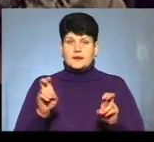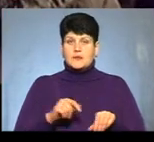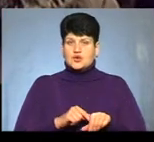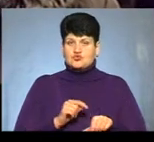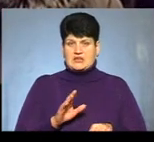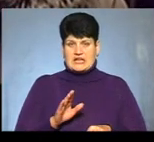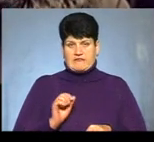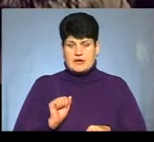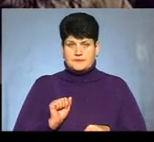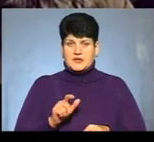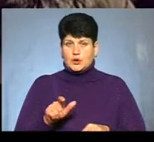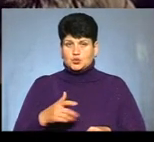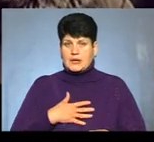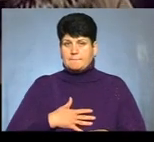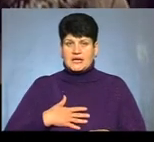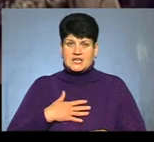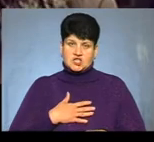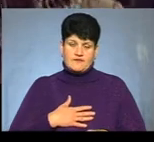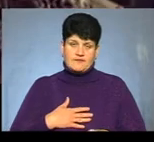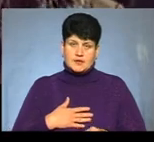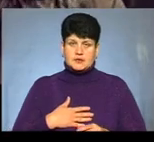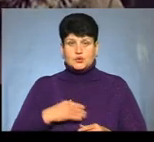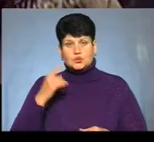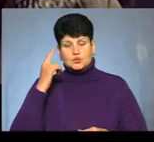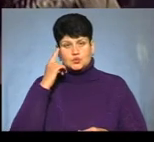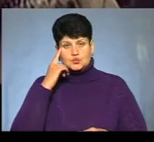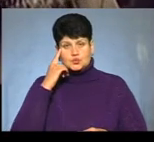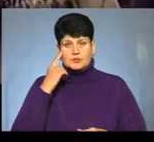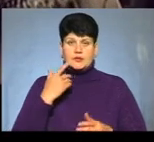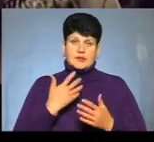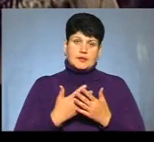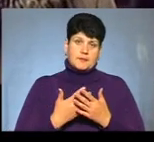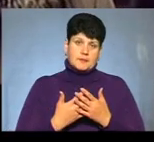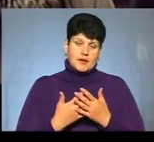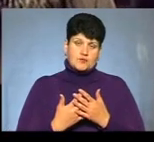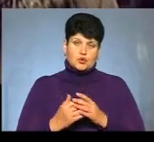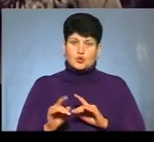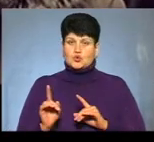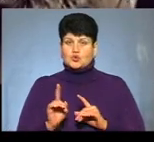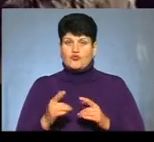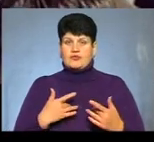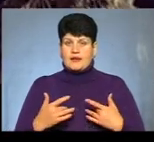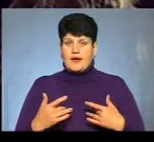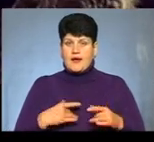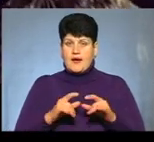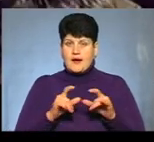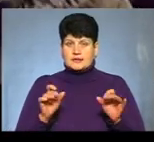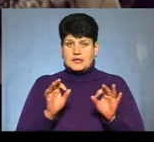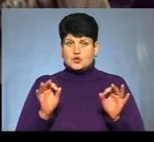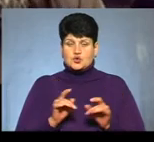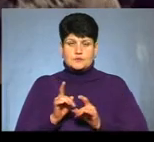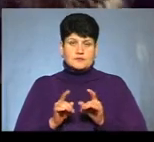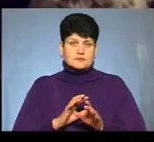Тема чутлива. Люди переживають. Думали, напевно, що в